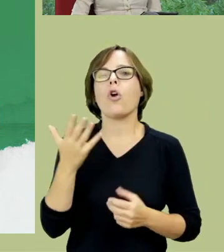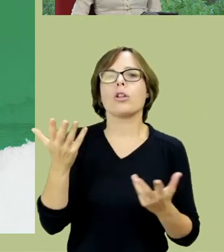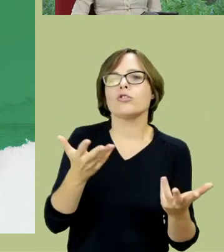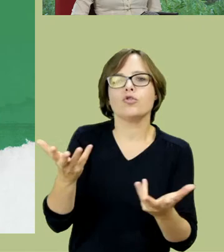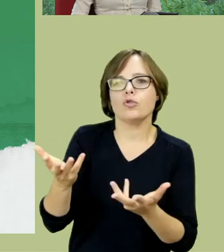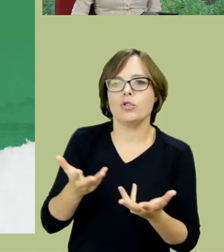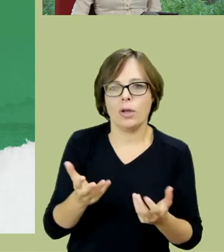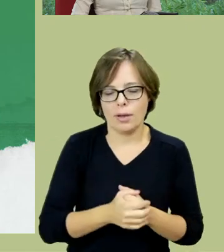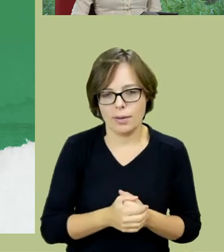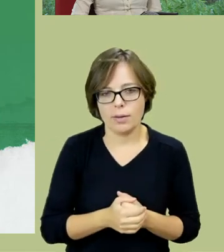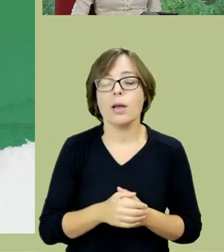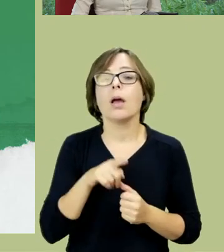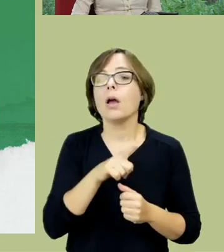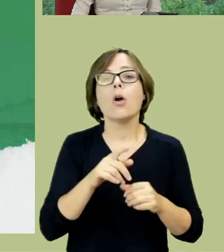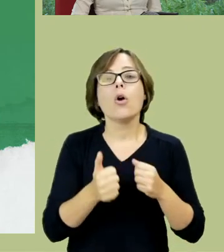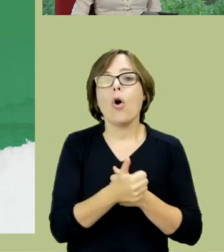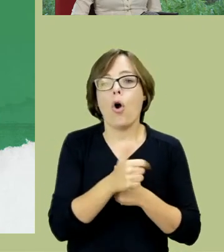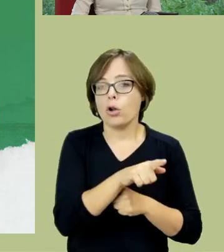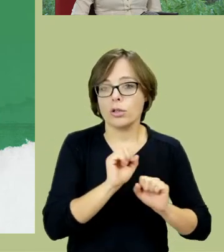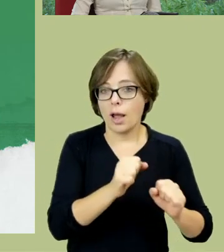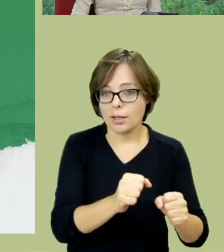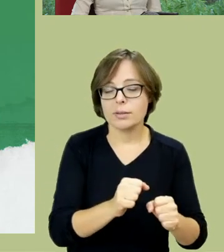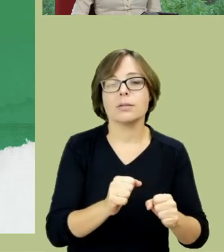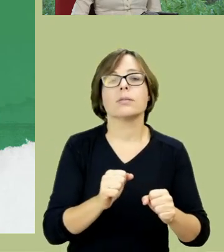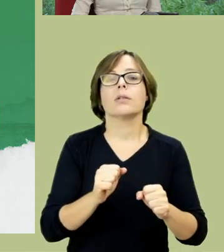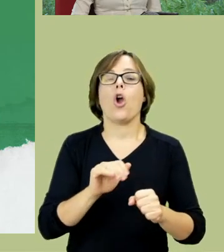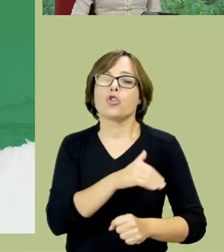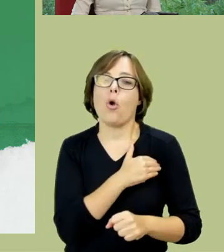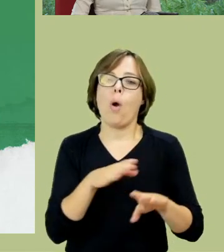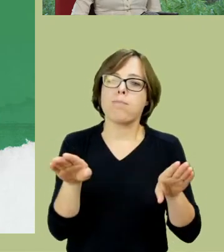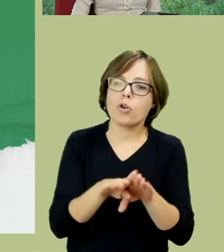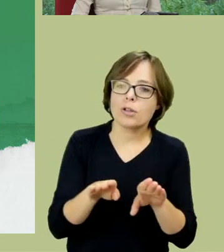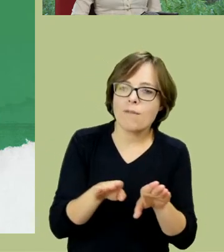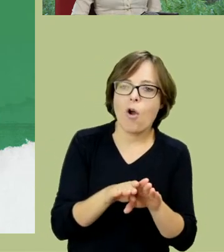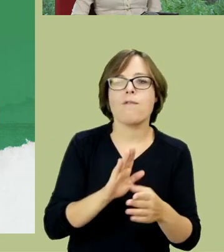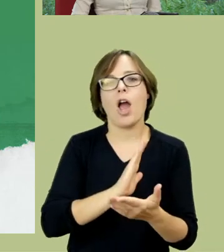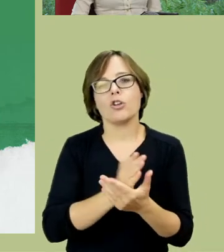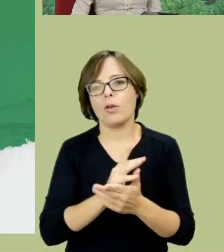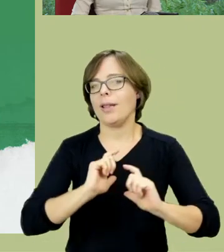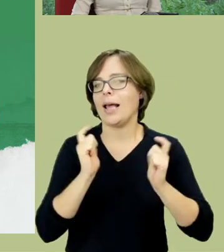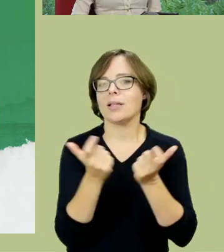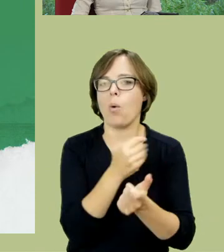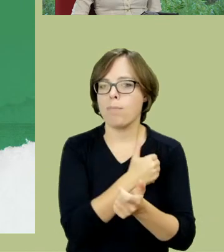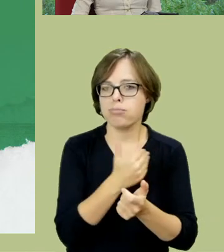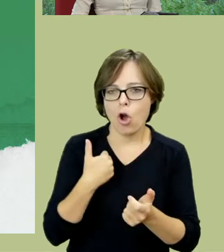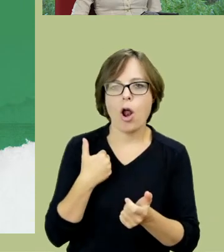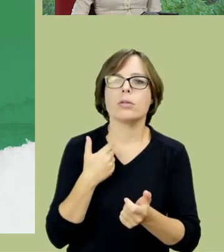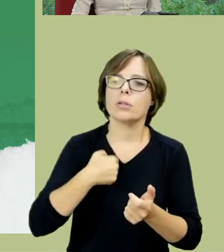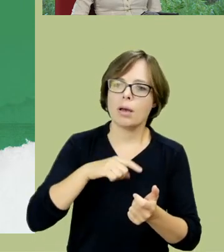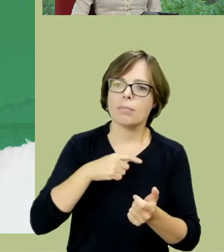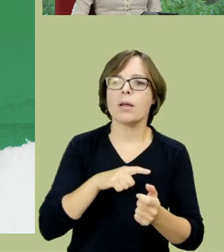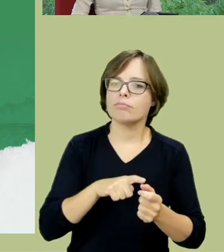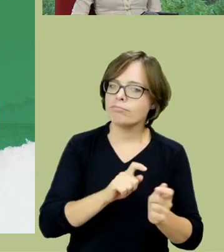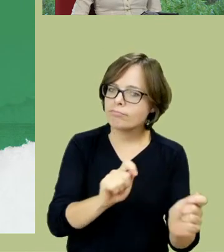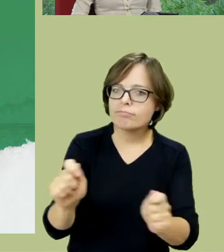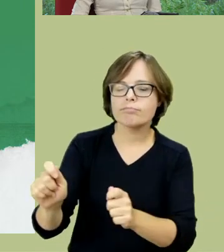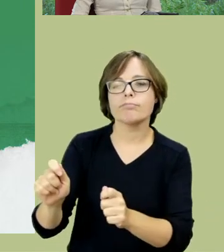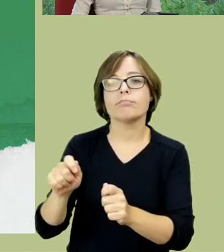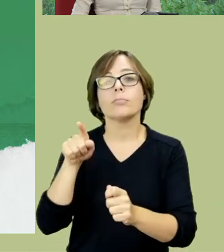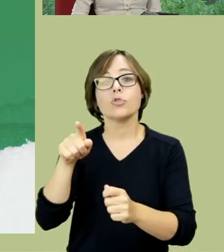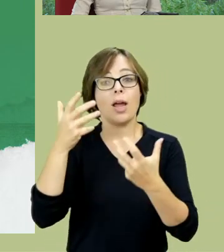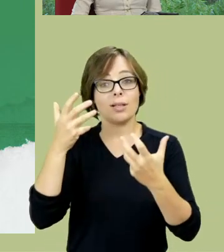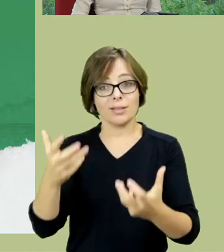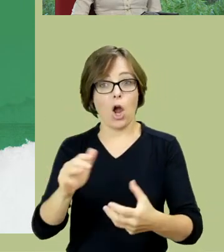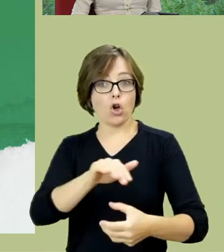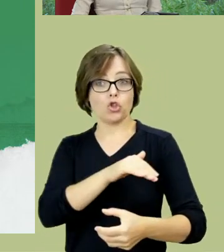terenie całej Polski, szkoły podstawowe i średnie, żeby obierały sobie kobiety za